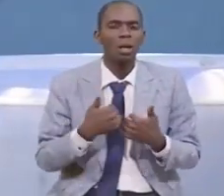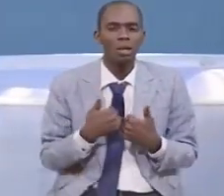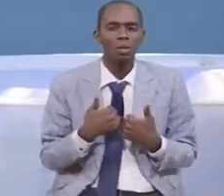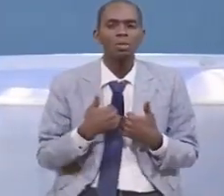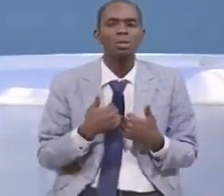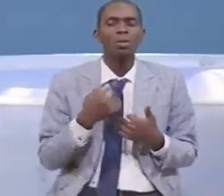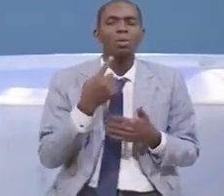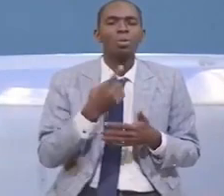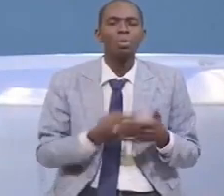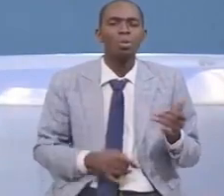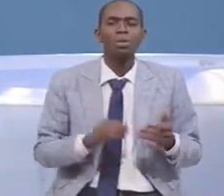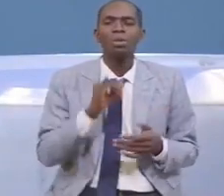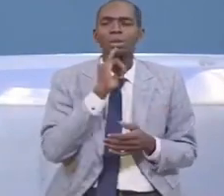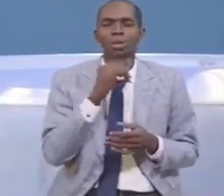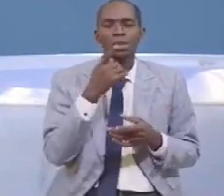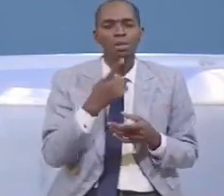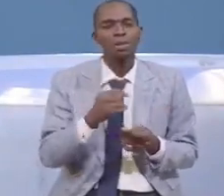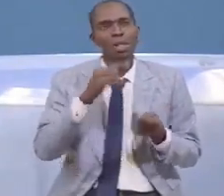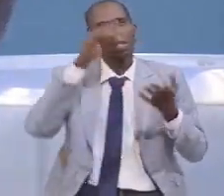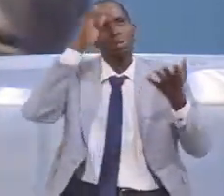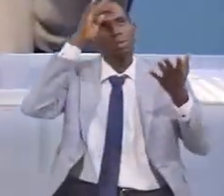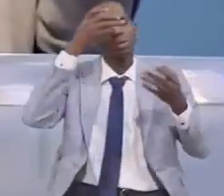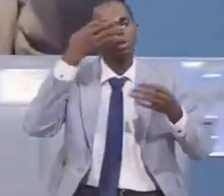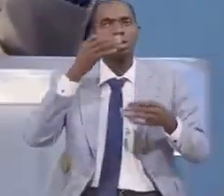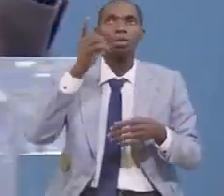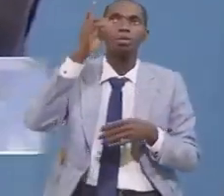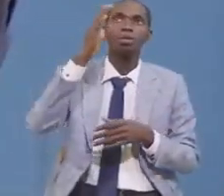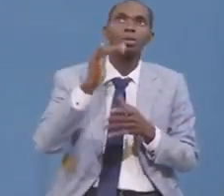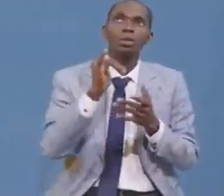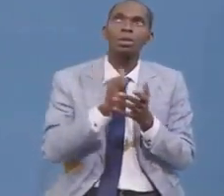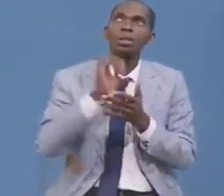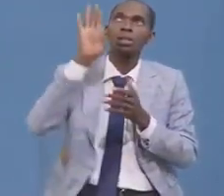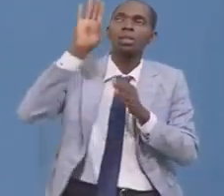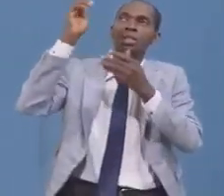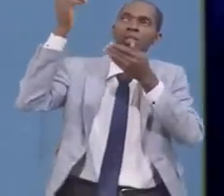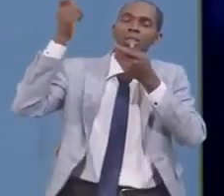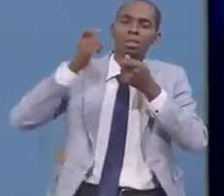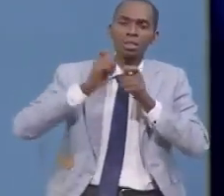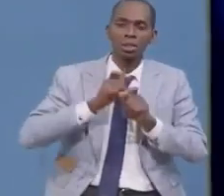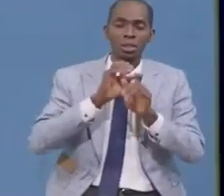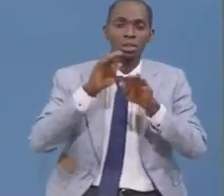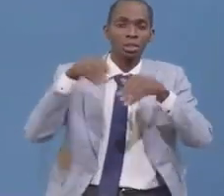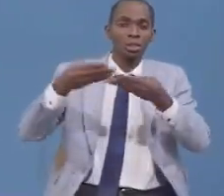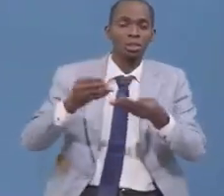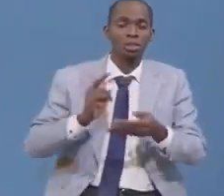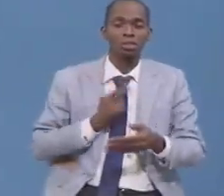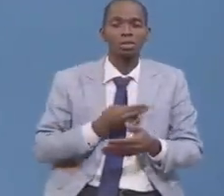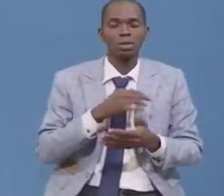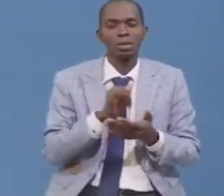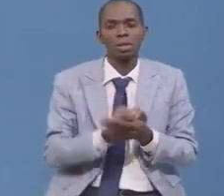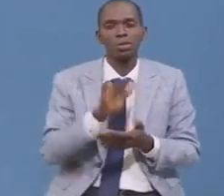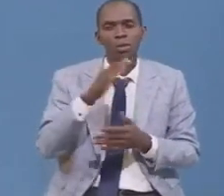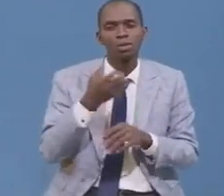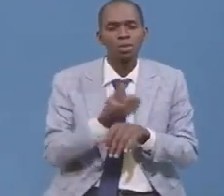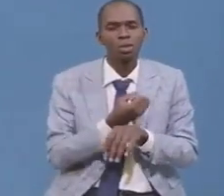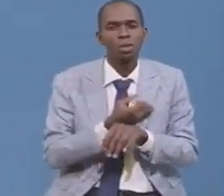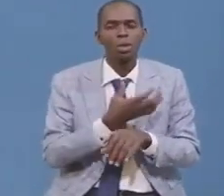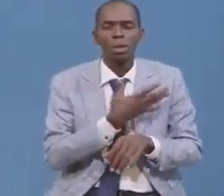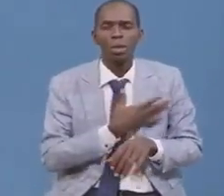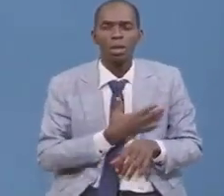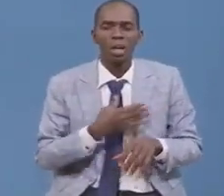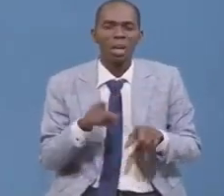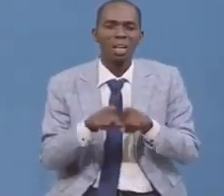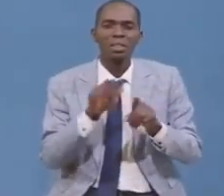What's the expectation of God that he gave you those 5 stones, the grace and the gift?